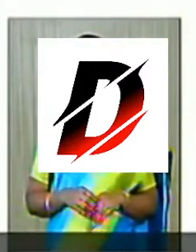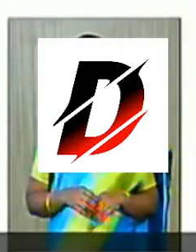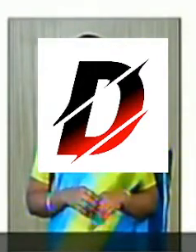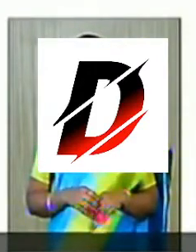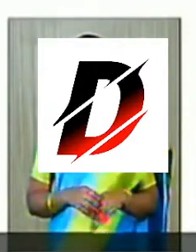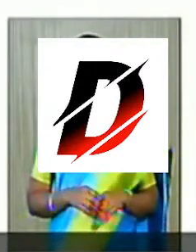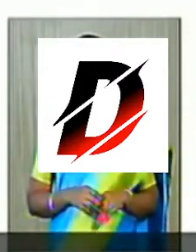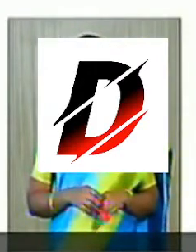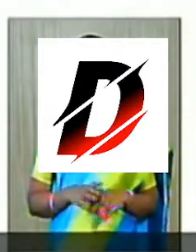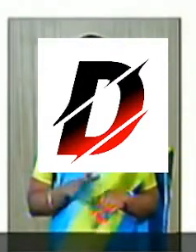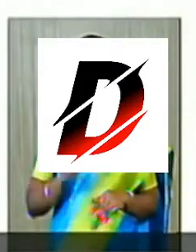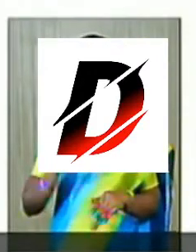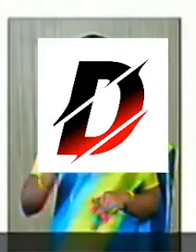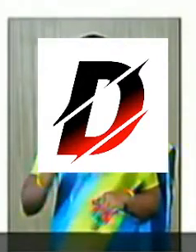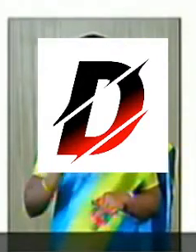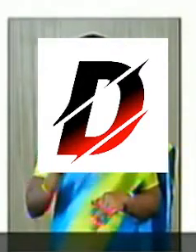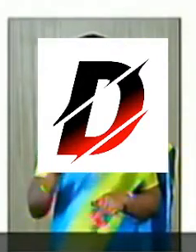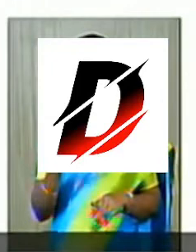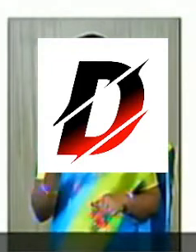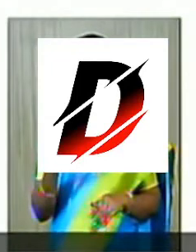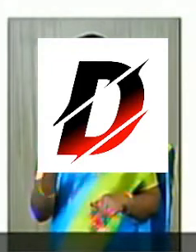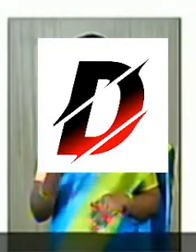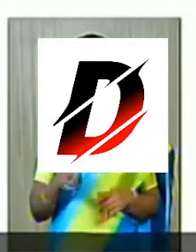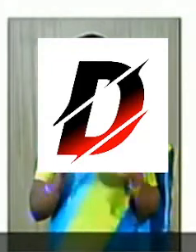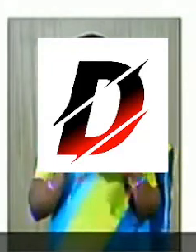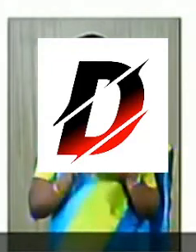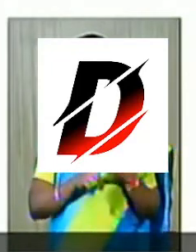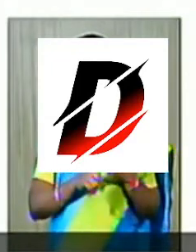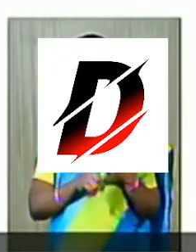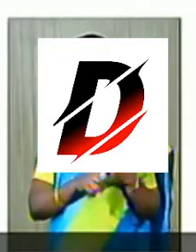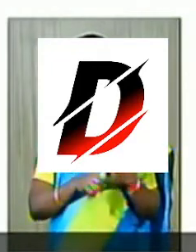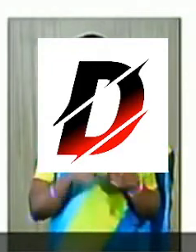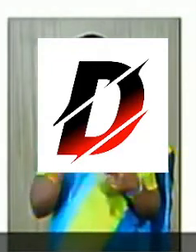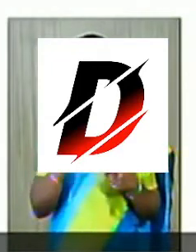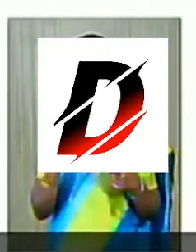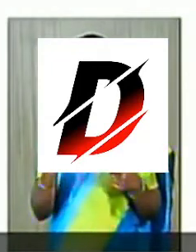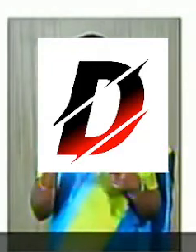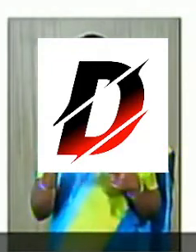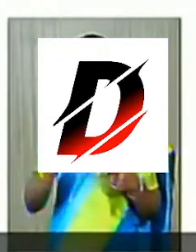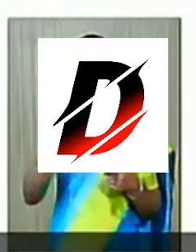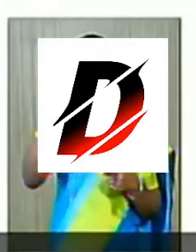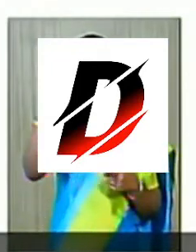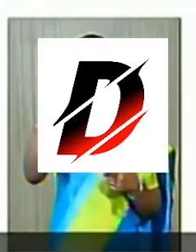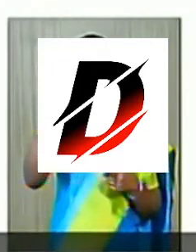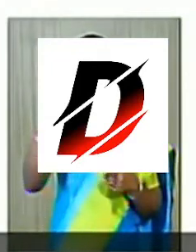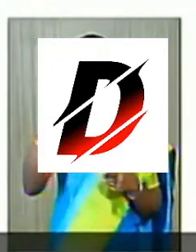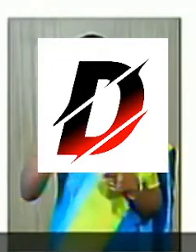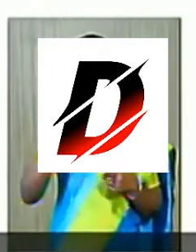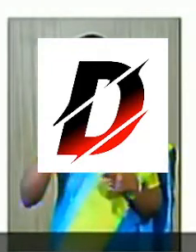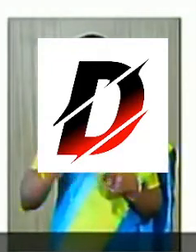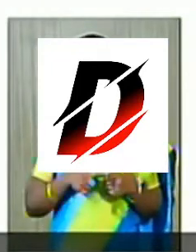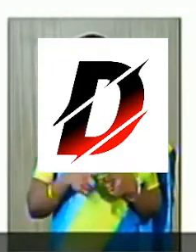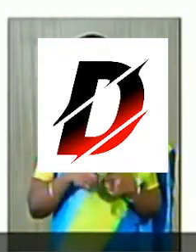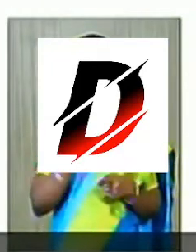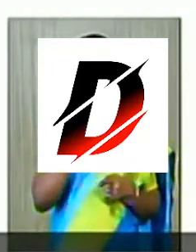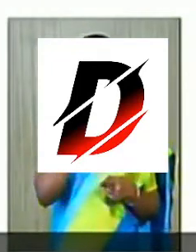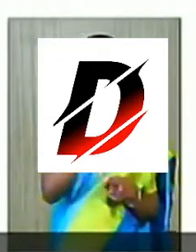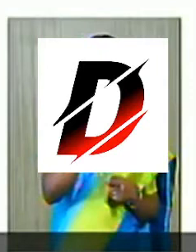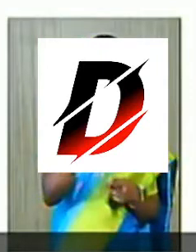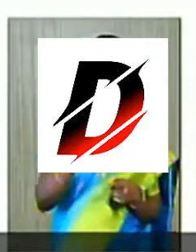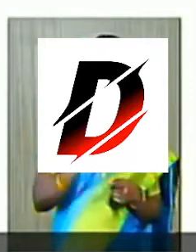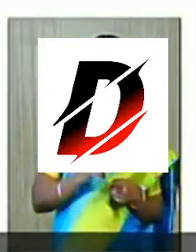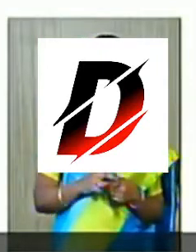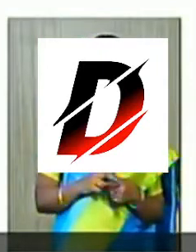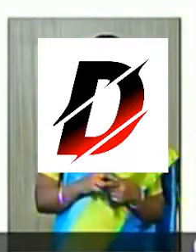அப்புறம் போன கணக்குல நான் என்ன சொல்லிருந்தேன் ரெண்டு எண்கள் பிளஸ் மைனஸ் வந்து அத கேன்சல் பண்ணிரலாம்ல அந்த மாதிரி எந்த வாய்ப்பாத இருக்கா இங்க